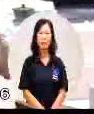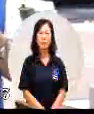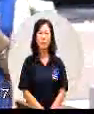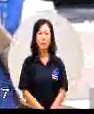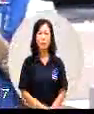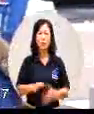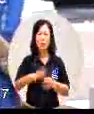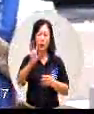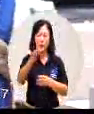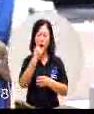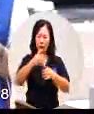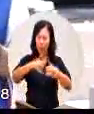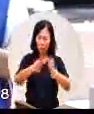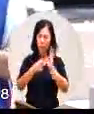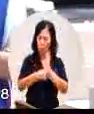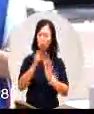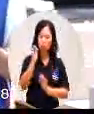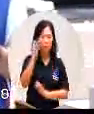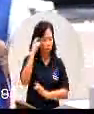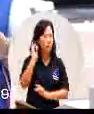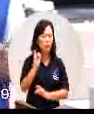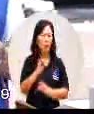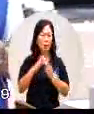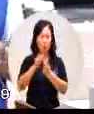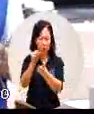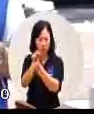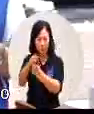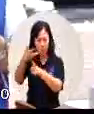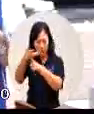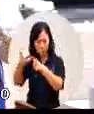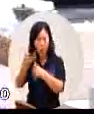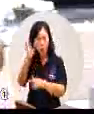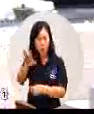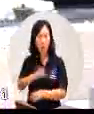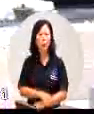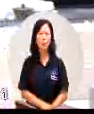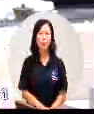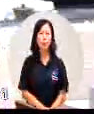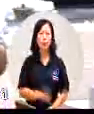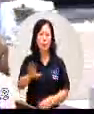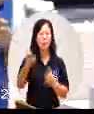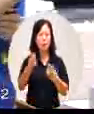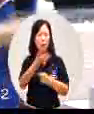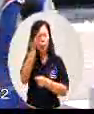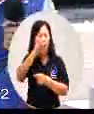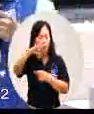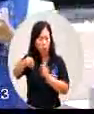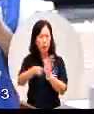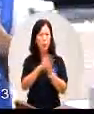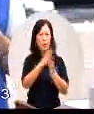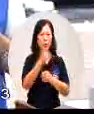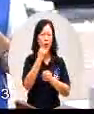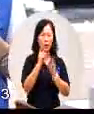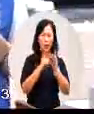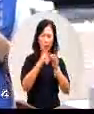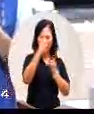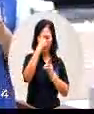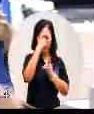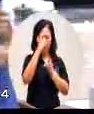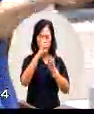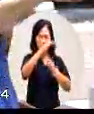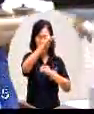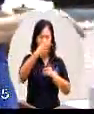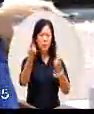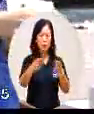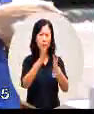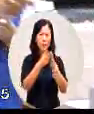路名好了，未歹。丁青湖，我那风景观，风景区呢？观音山嘛是观音，风景区呢？